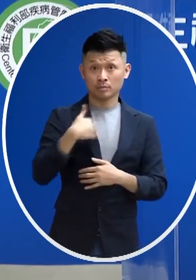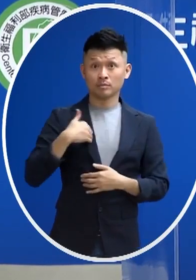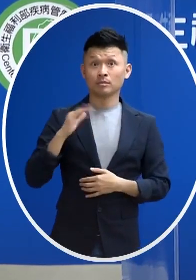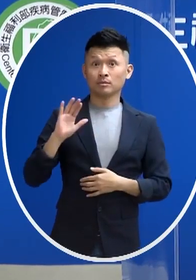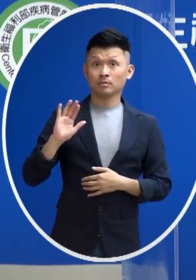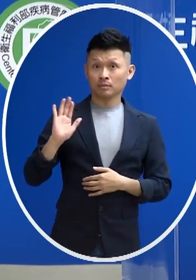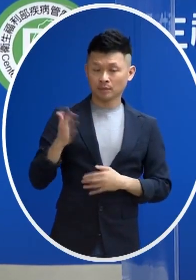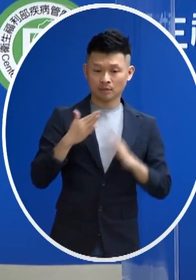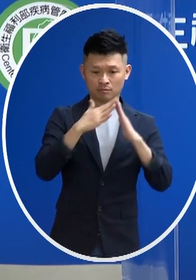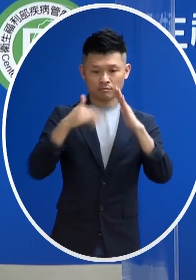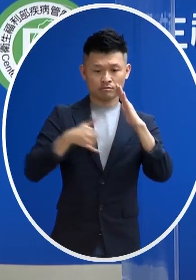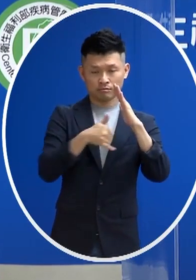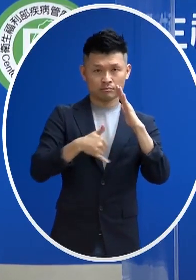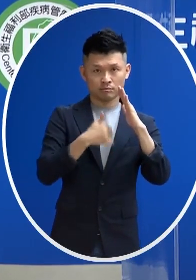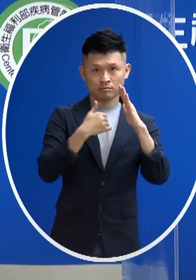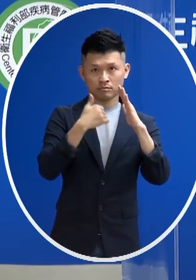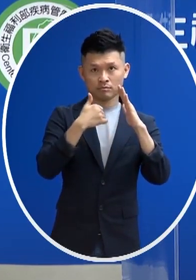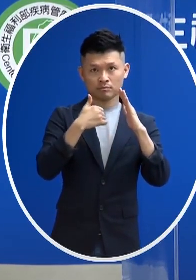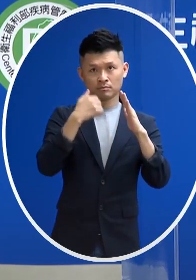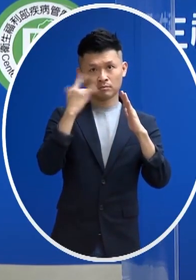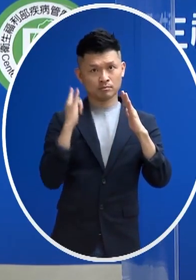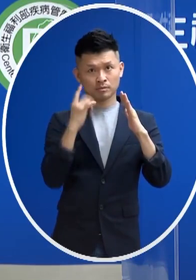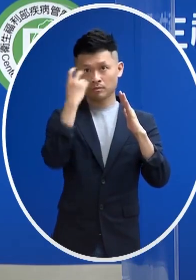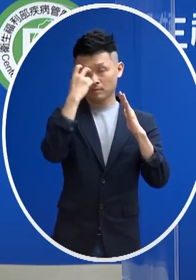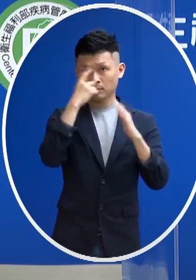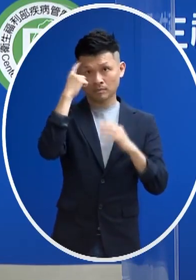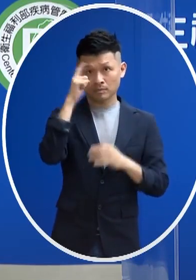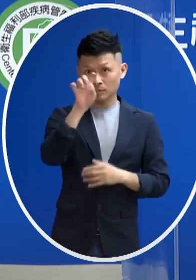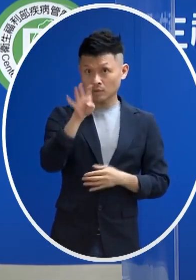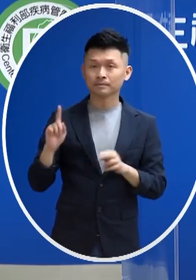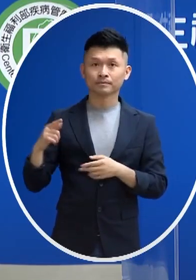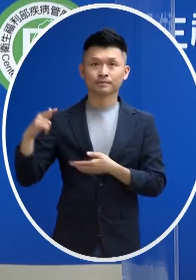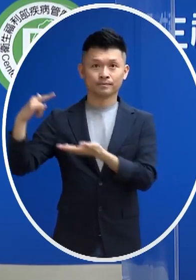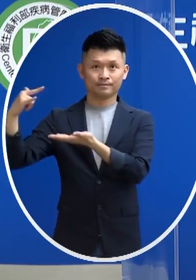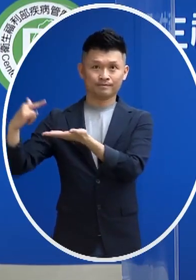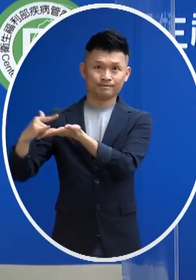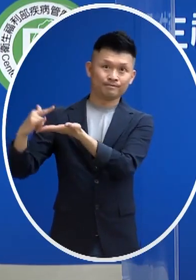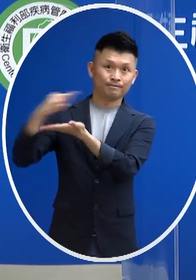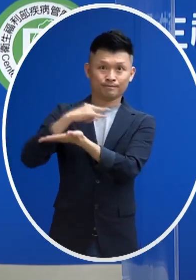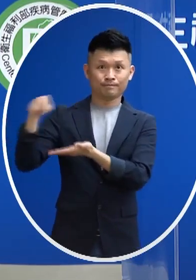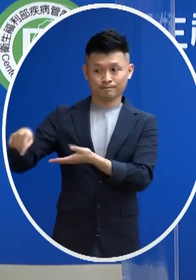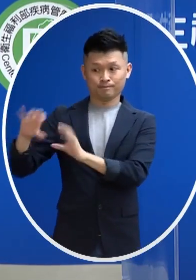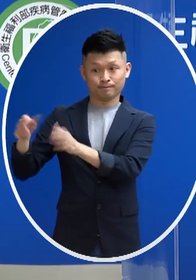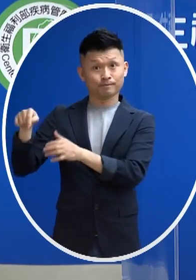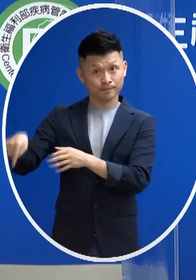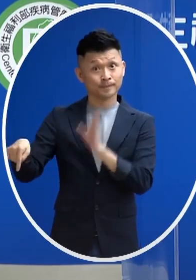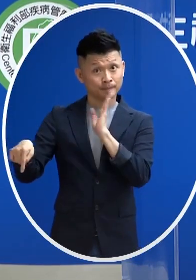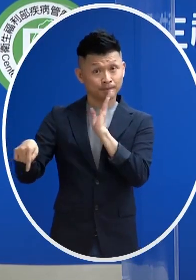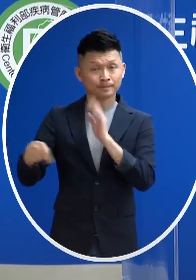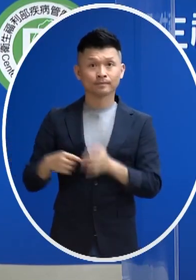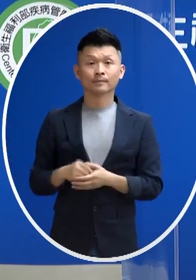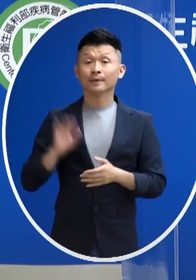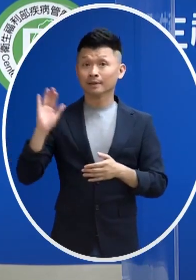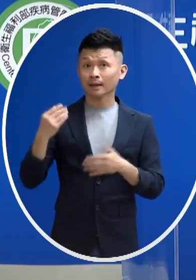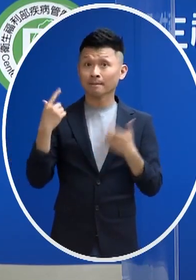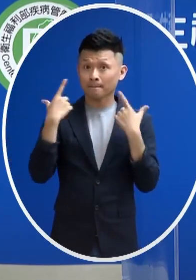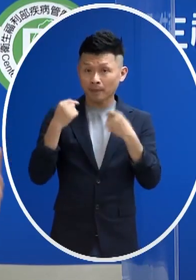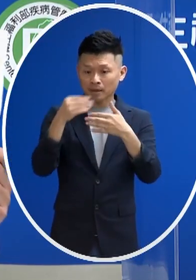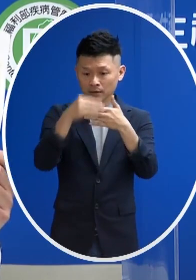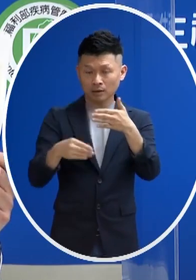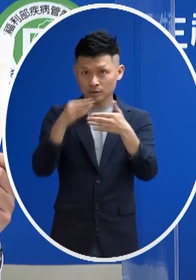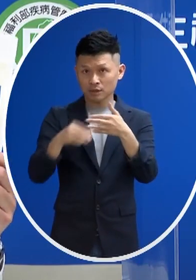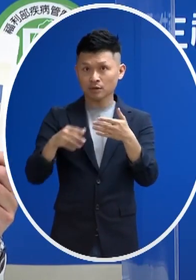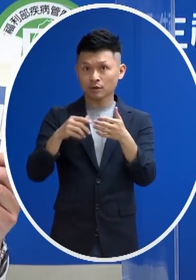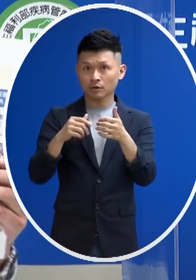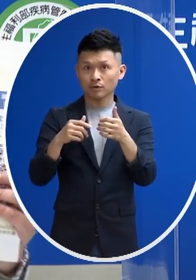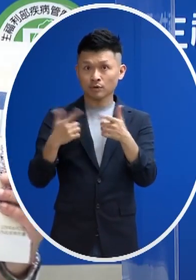检疫14天。那这一次我们开放就等于是以出发地，但是要在原来的这些资格内，就原来这是